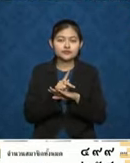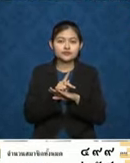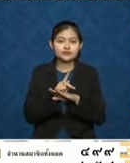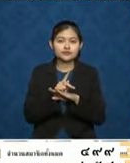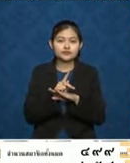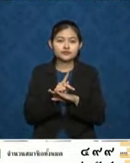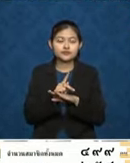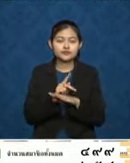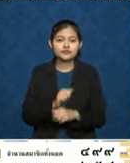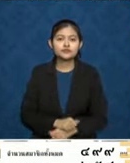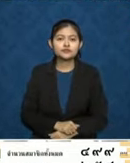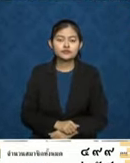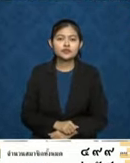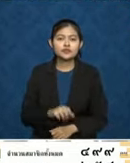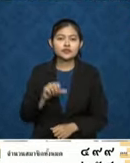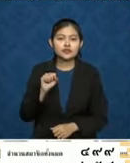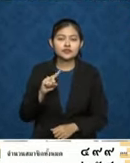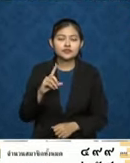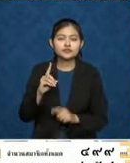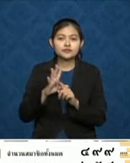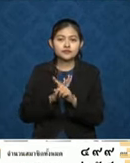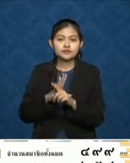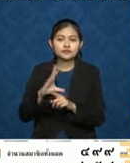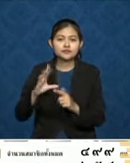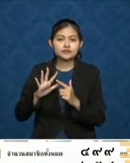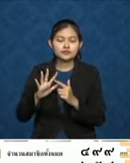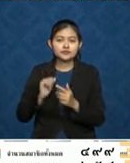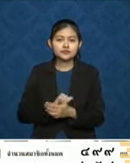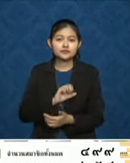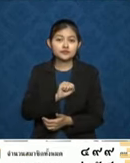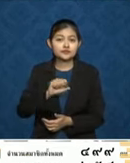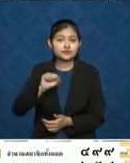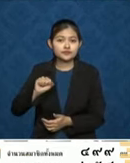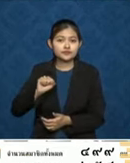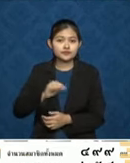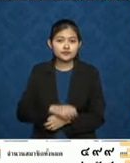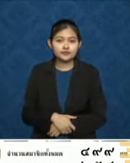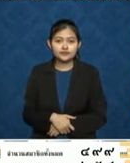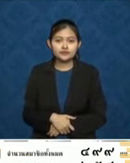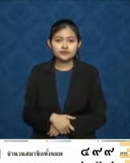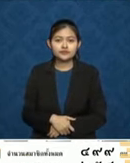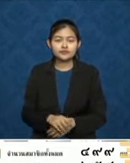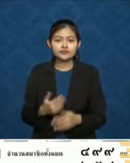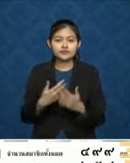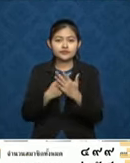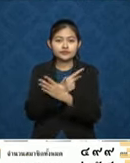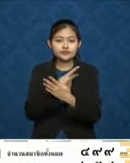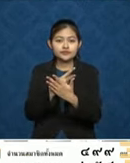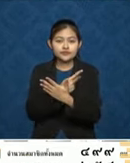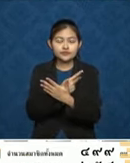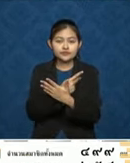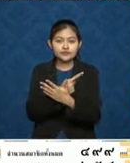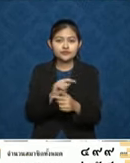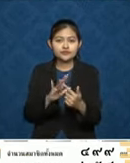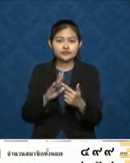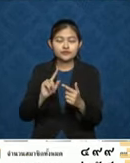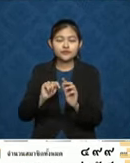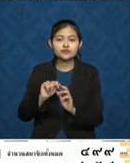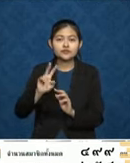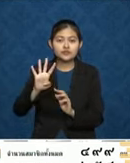ผมนายศักดาวิเชนสิลป์สมาชิกสภาผู้แทนราษฎรจังหวัดกลลางจบุรีเขต 4พรรค